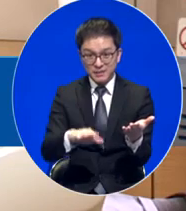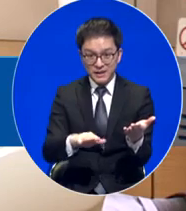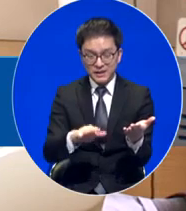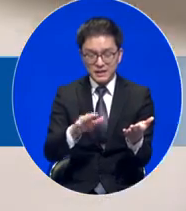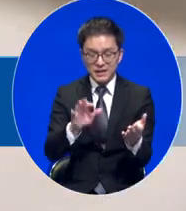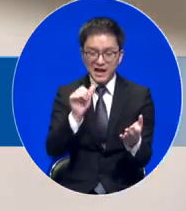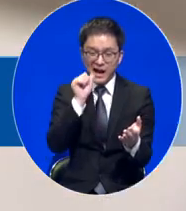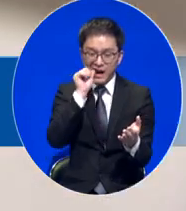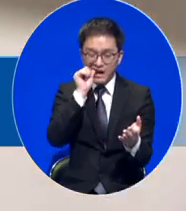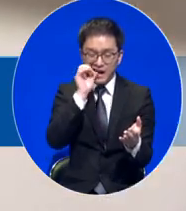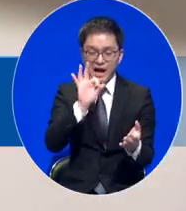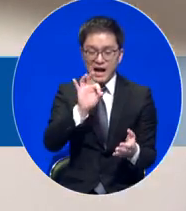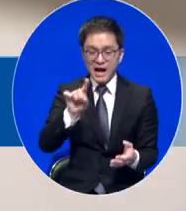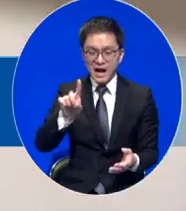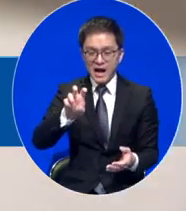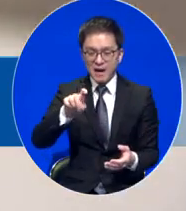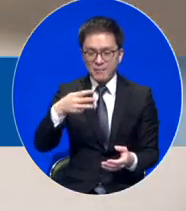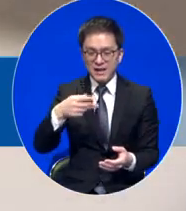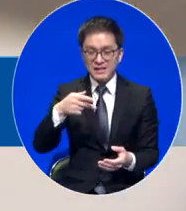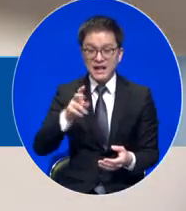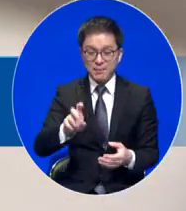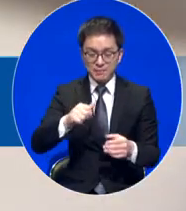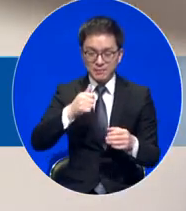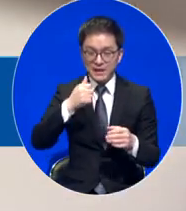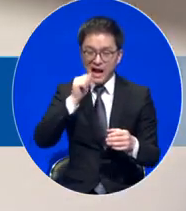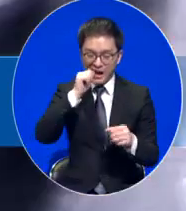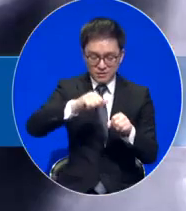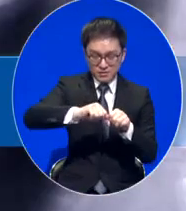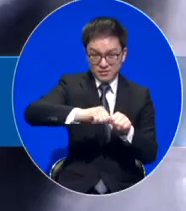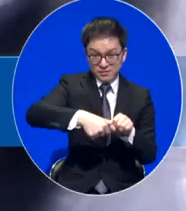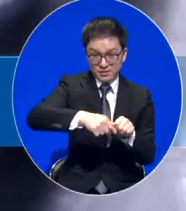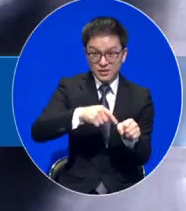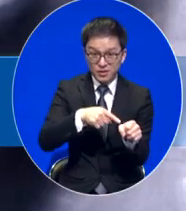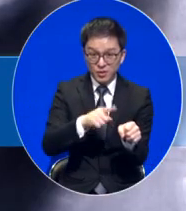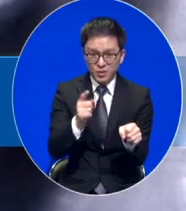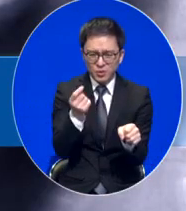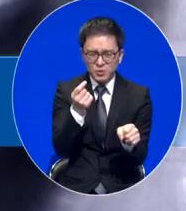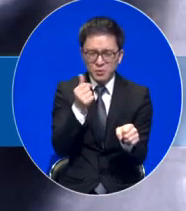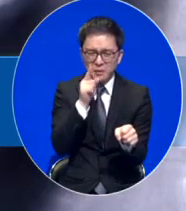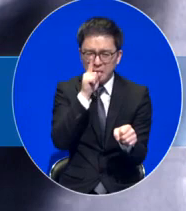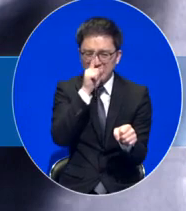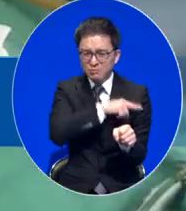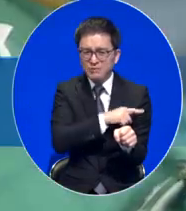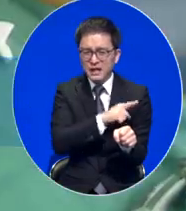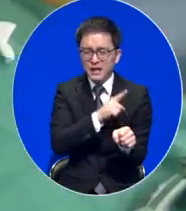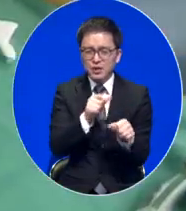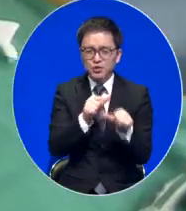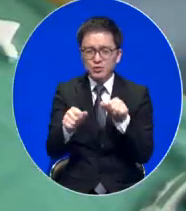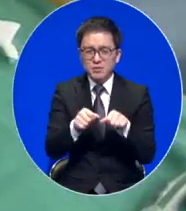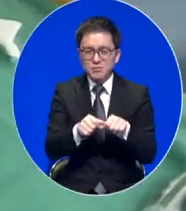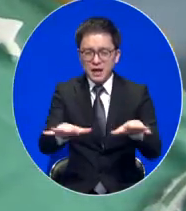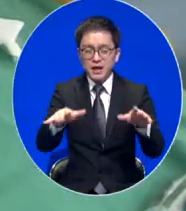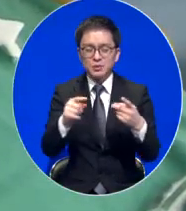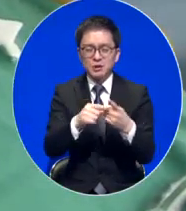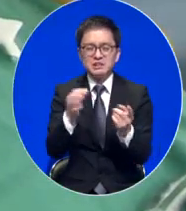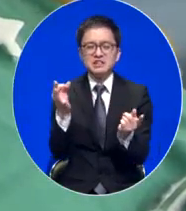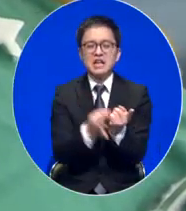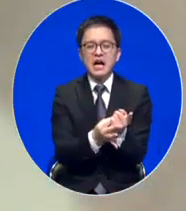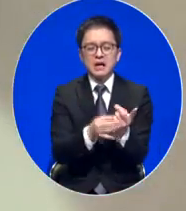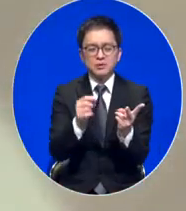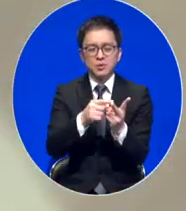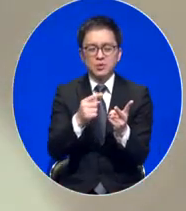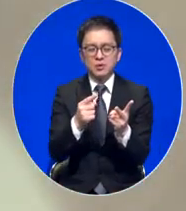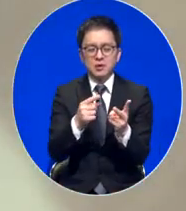유해 중금속 수은이 발견되면서 안전성 논란에 휩싸인 바 있습니다. 여기에 낮은 수가와 재료비로